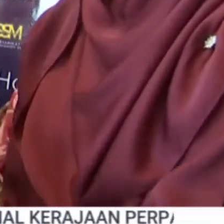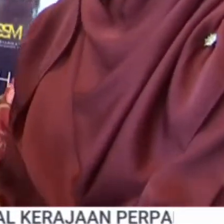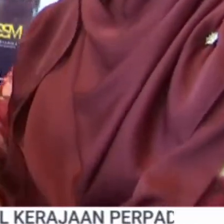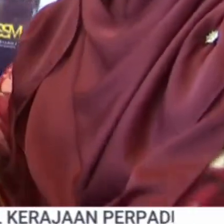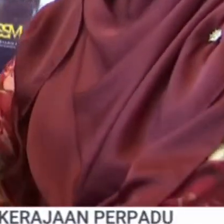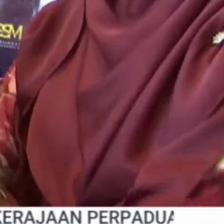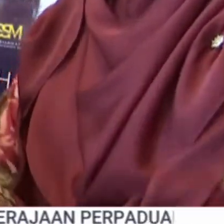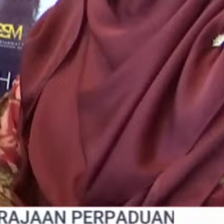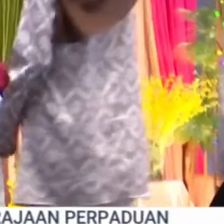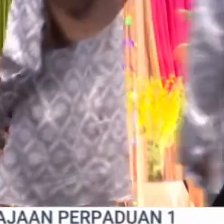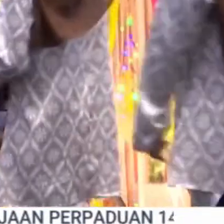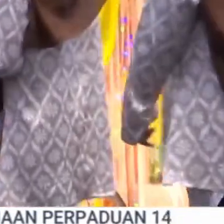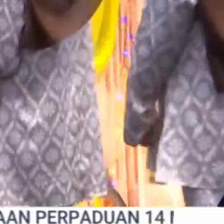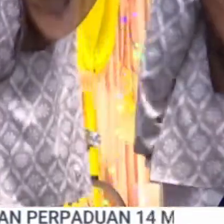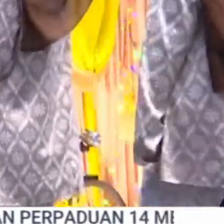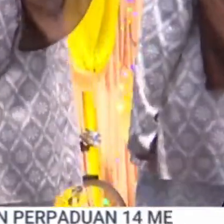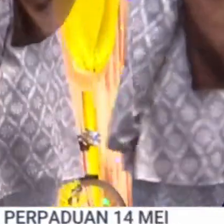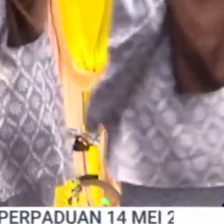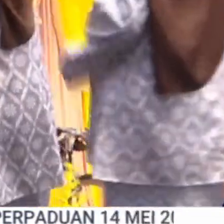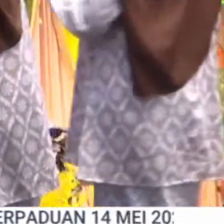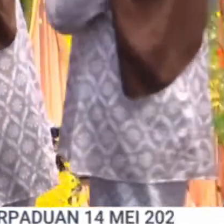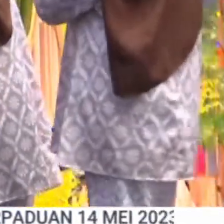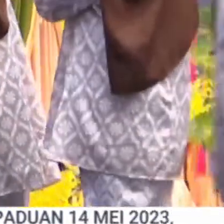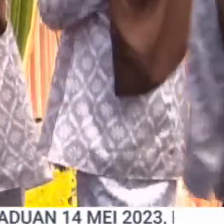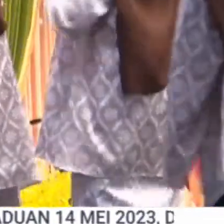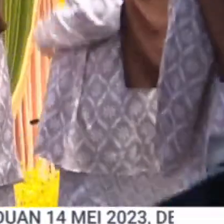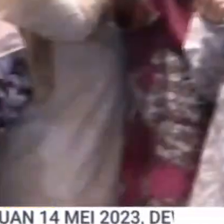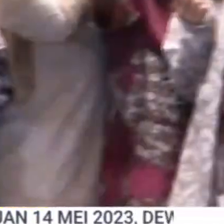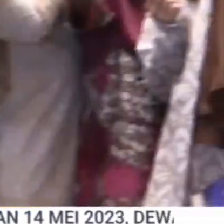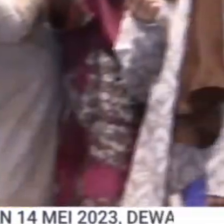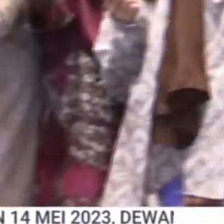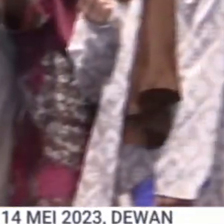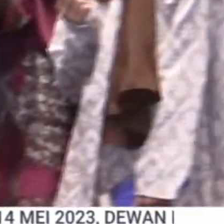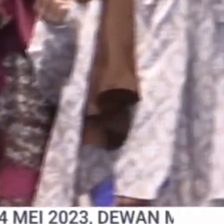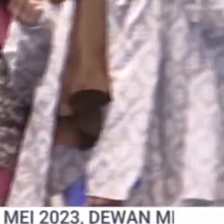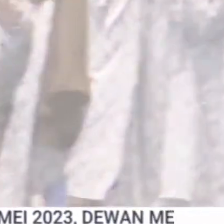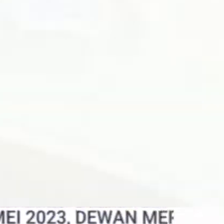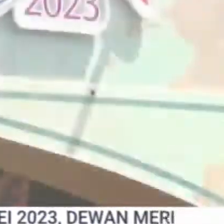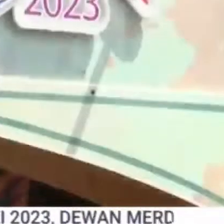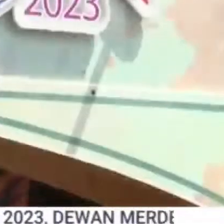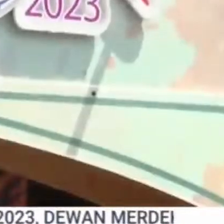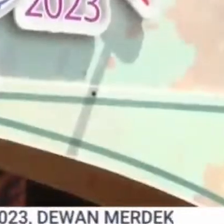PMKS disaran rebut peluang daftar SSM secara percuma.